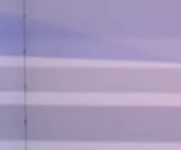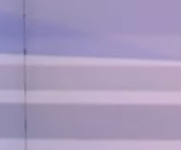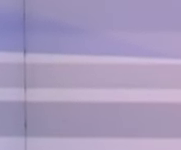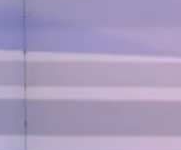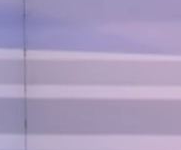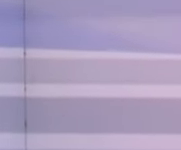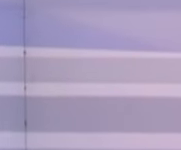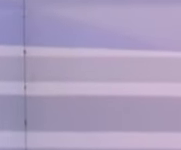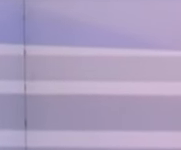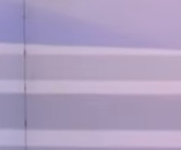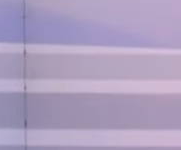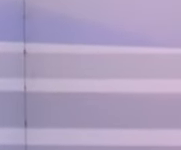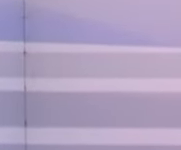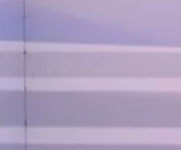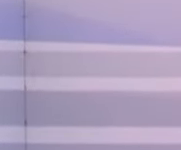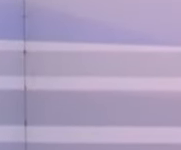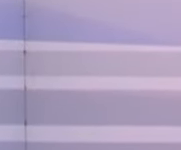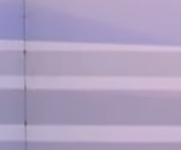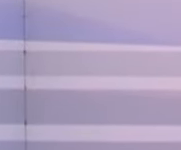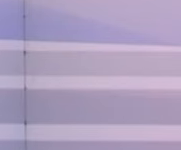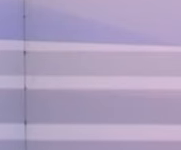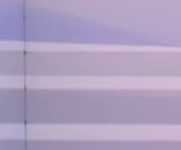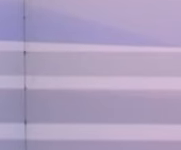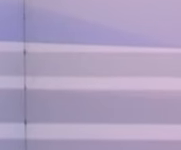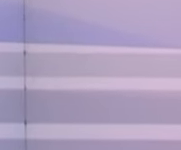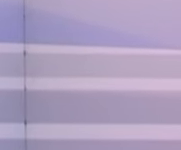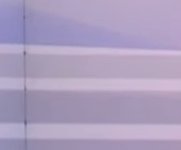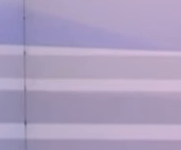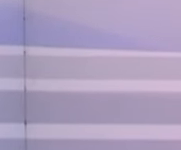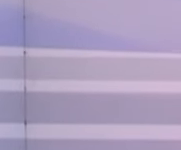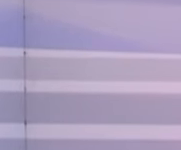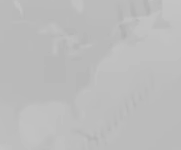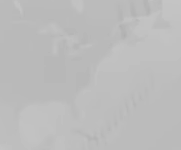sa GMA Pinoy TV at www.gmanews.tv